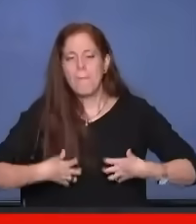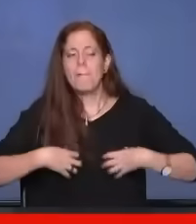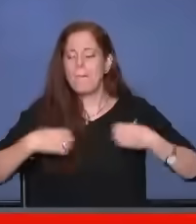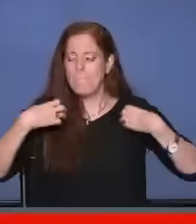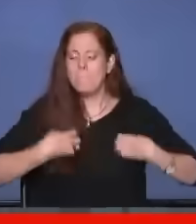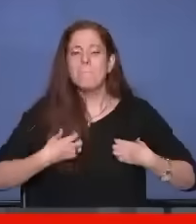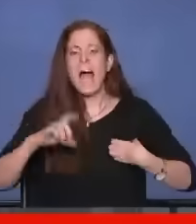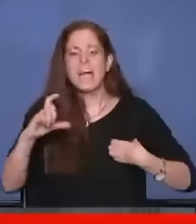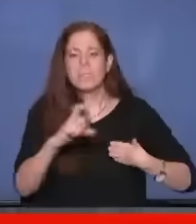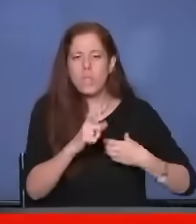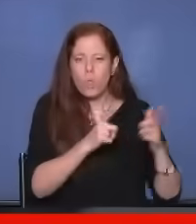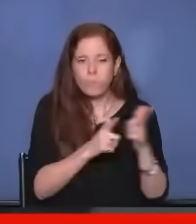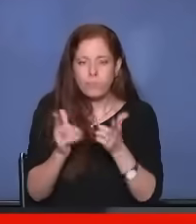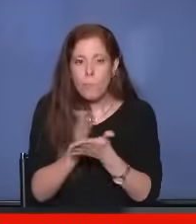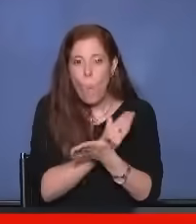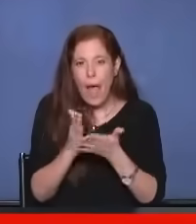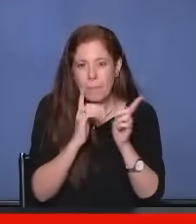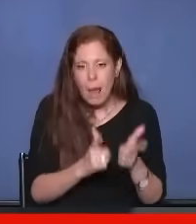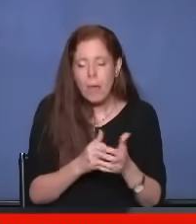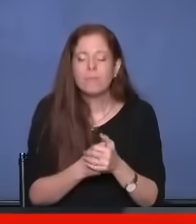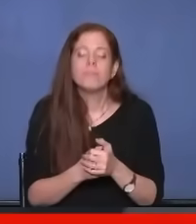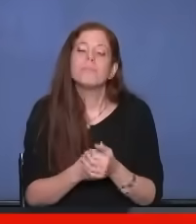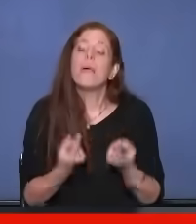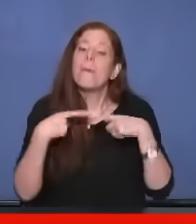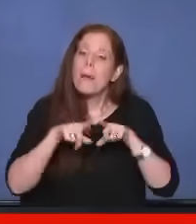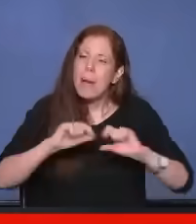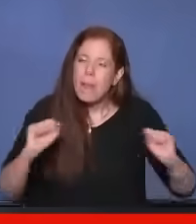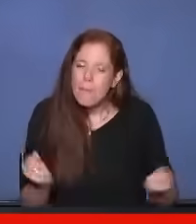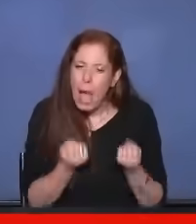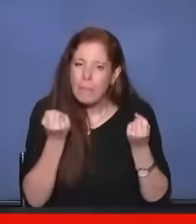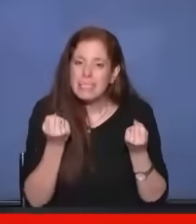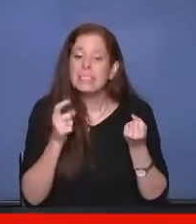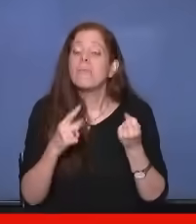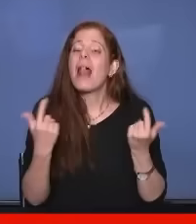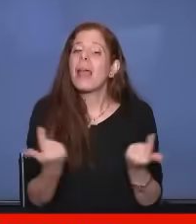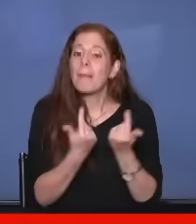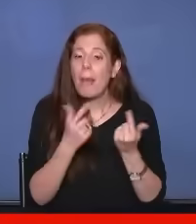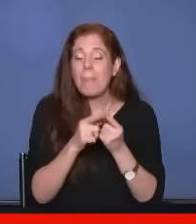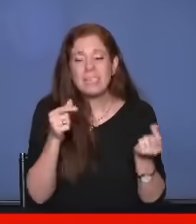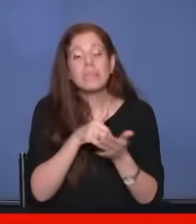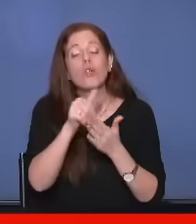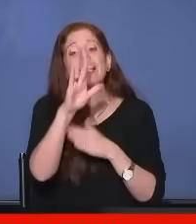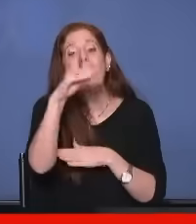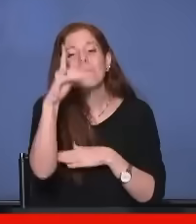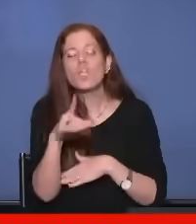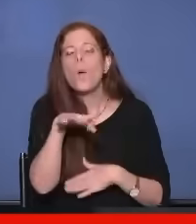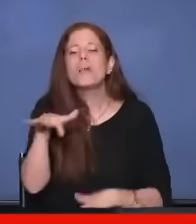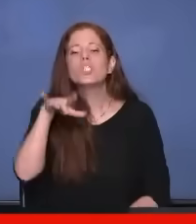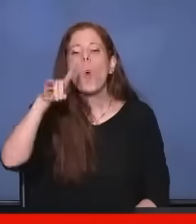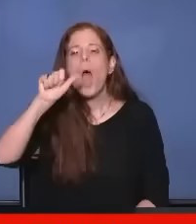למלחמה במקביל למאמצי ההשתלטות על צפון הרצועה הלחימה הזה נמשכת גם בדרומה באזור חני